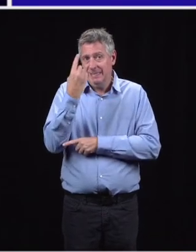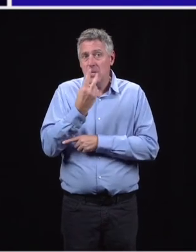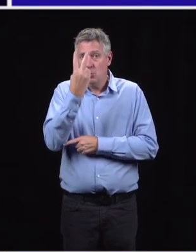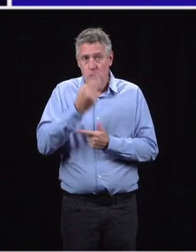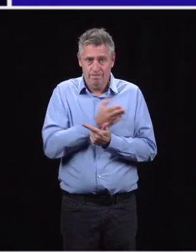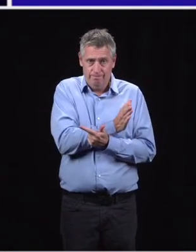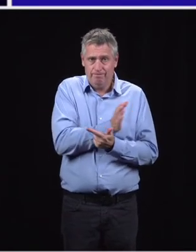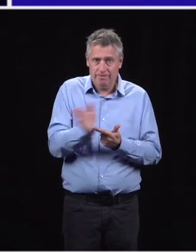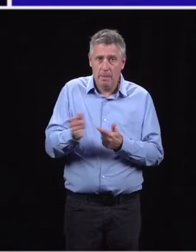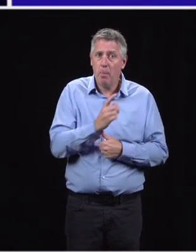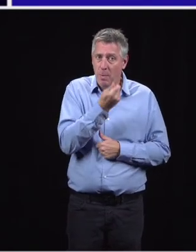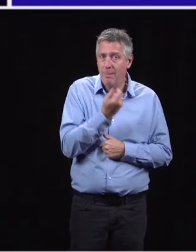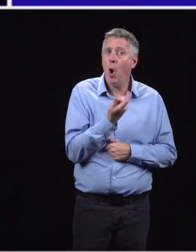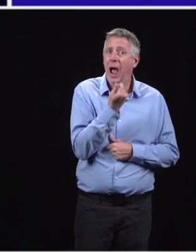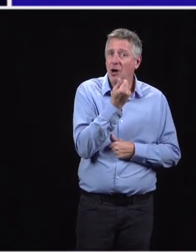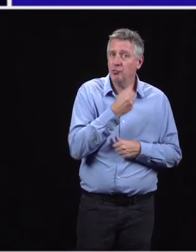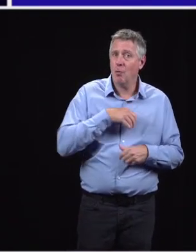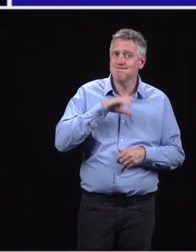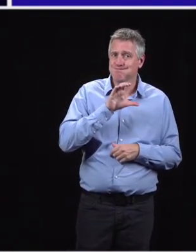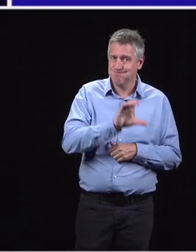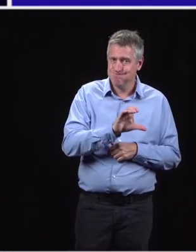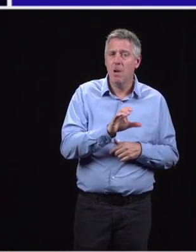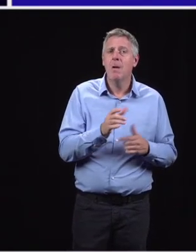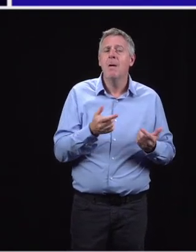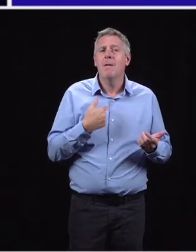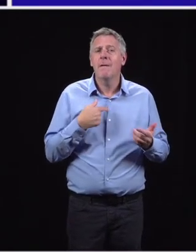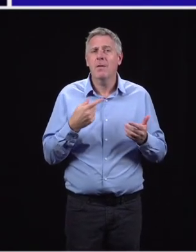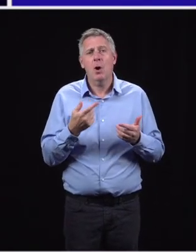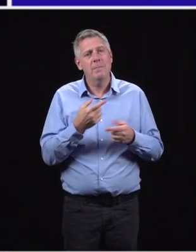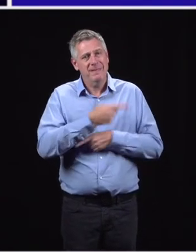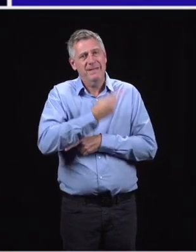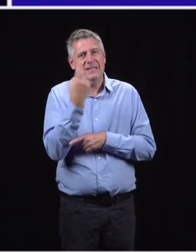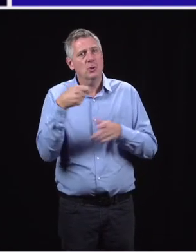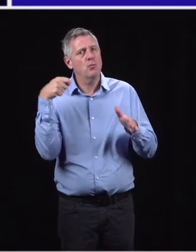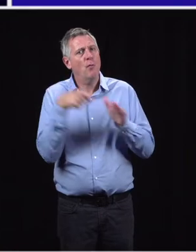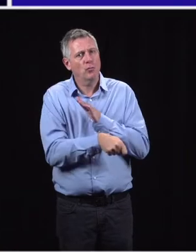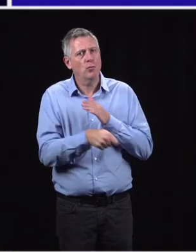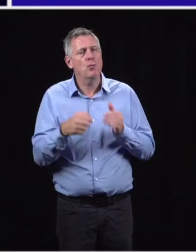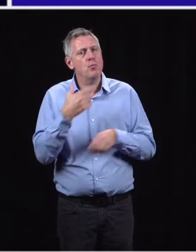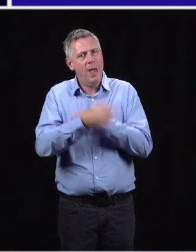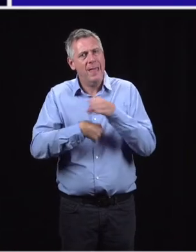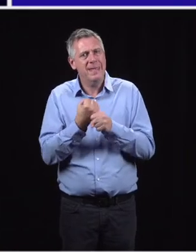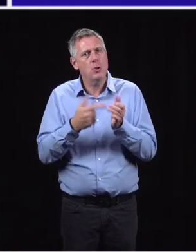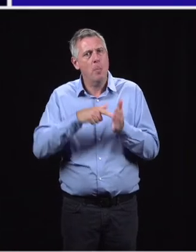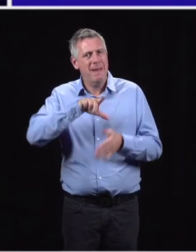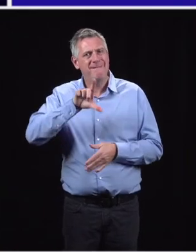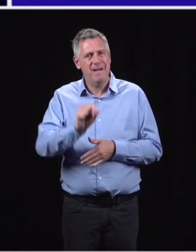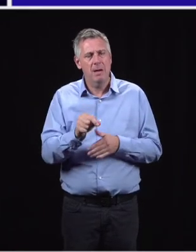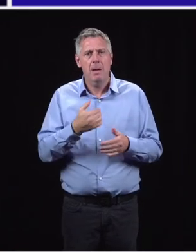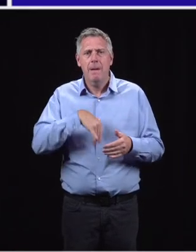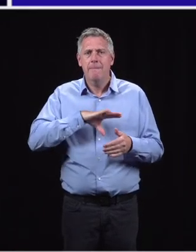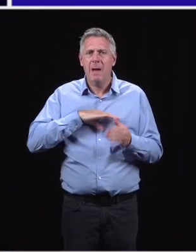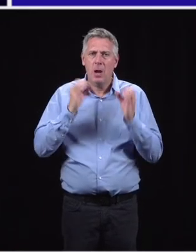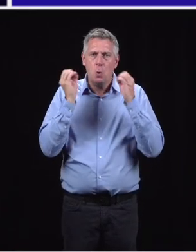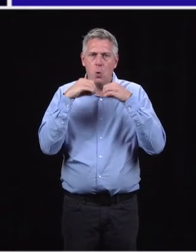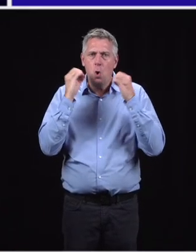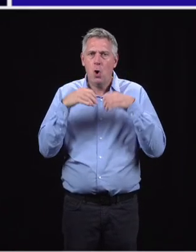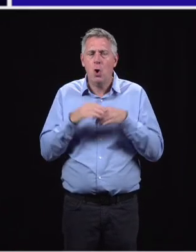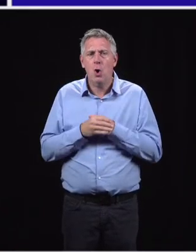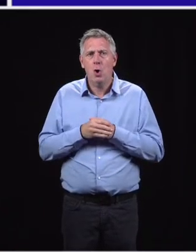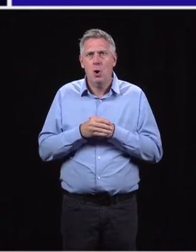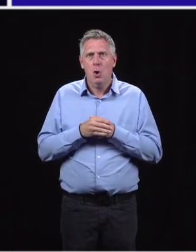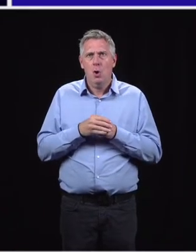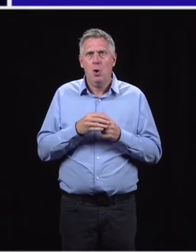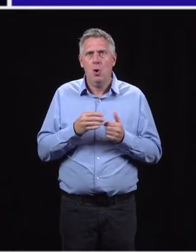levier c'est un levier financier on subventionne diversy days depuis 2020 maintenant à travers Google de Thor qui la branche